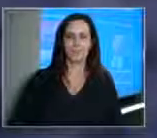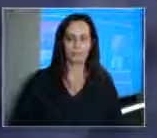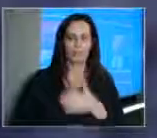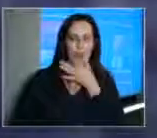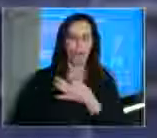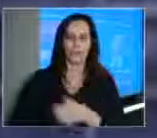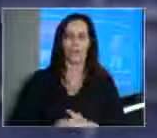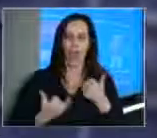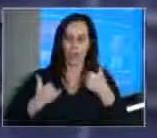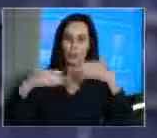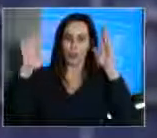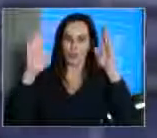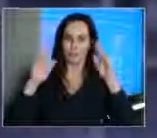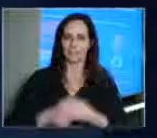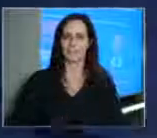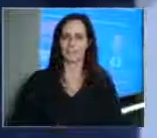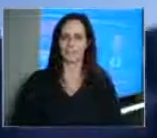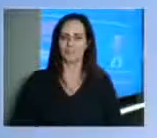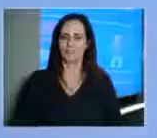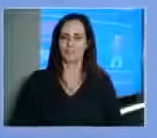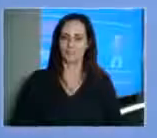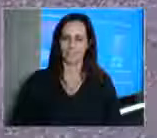יופי, עכשיו אופי.